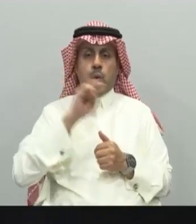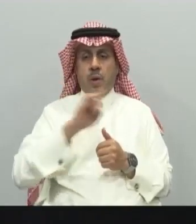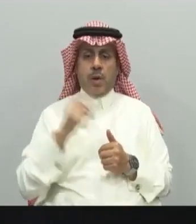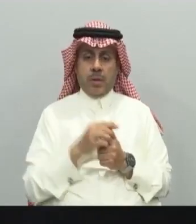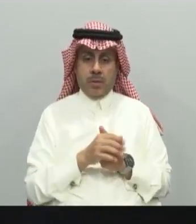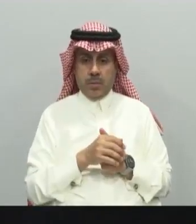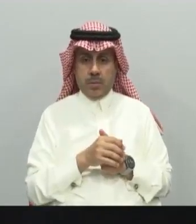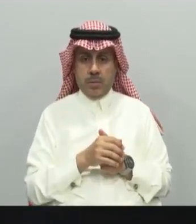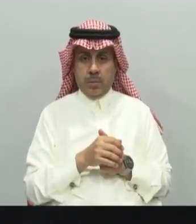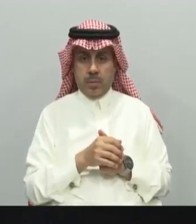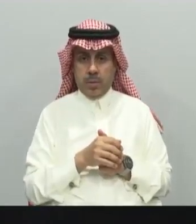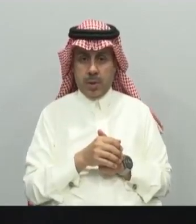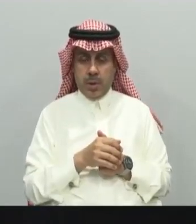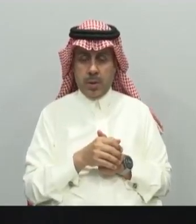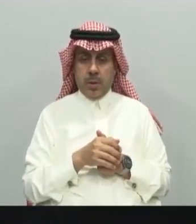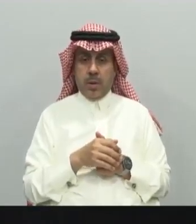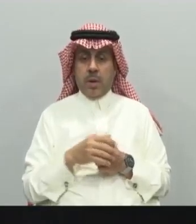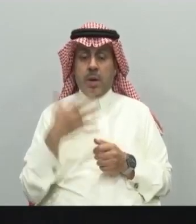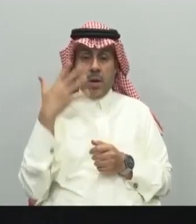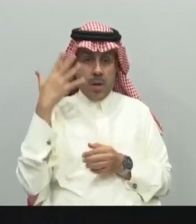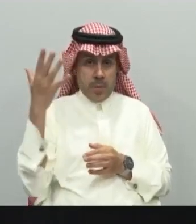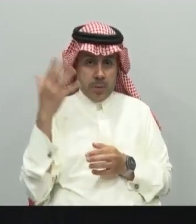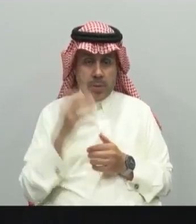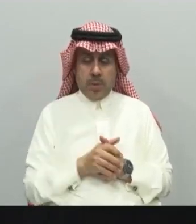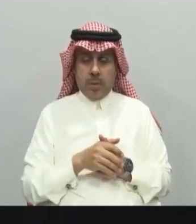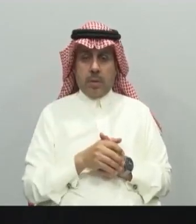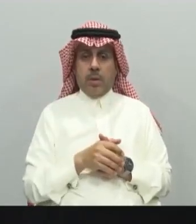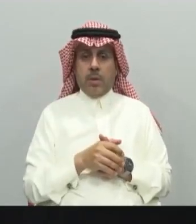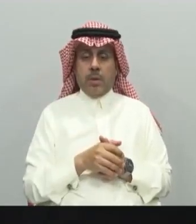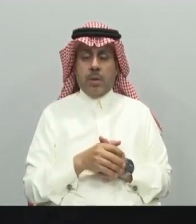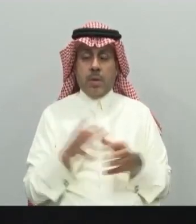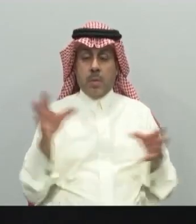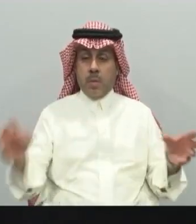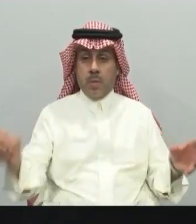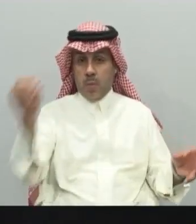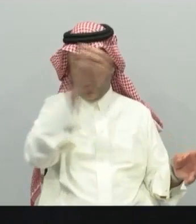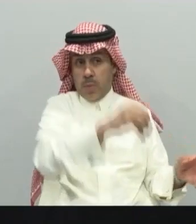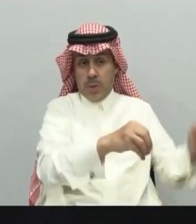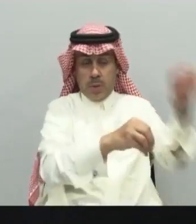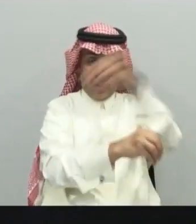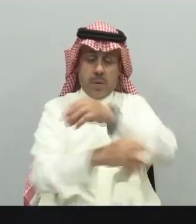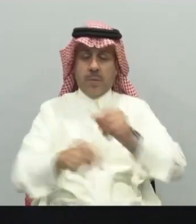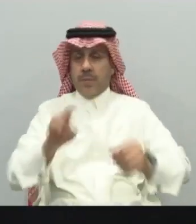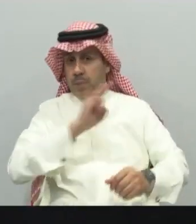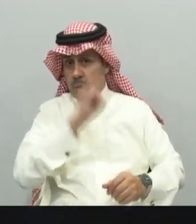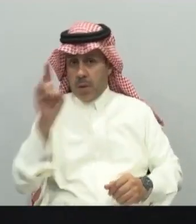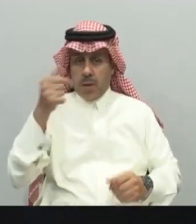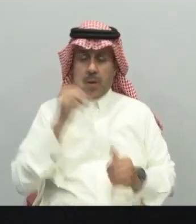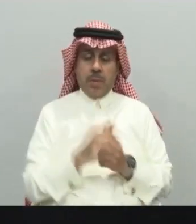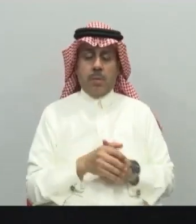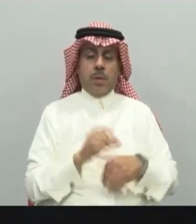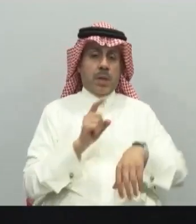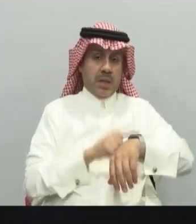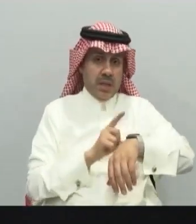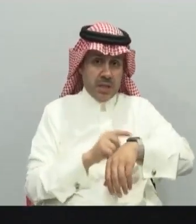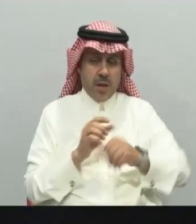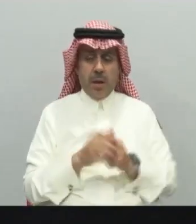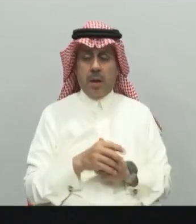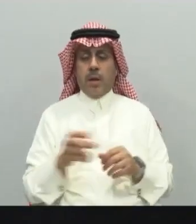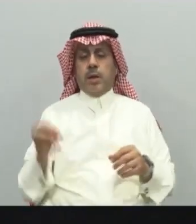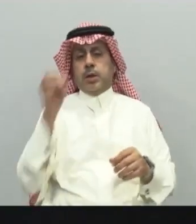اشكال فيه ناتي الى الخامس ان تكون المبادله بين مالين غير ربوي كساعه كساعه